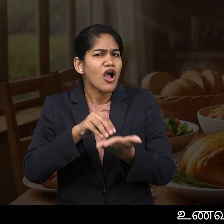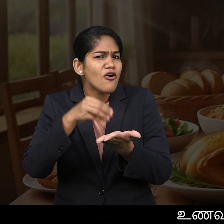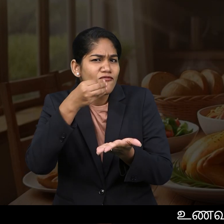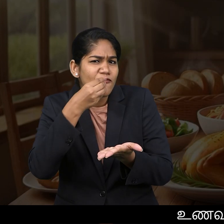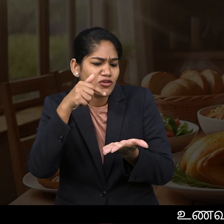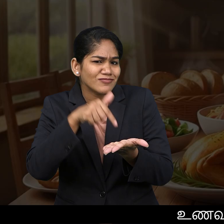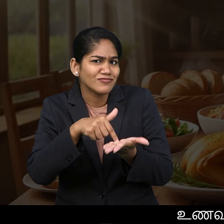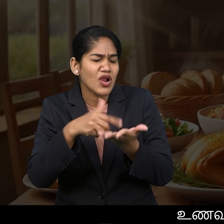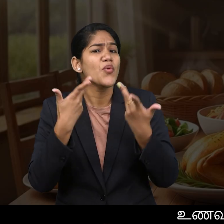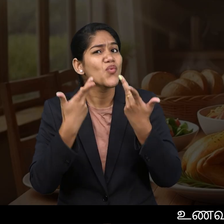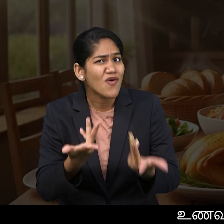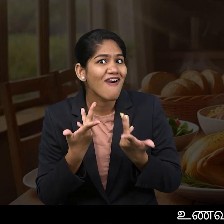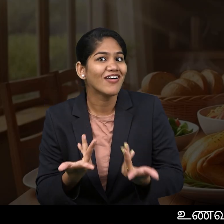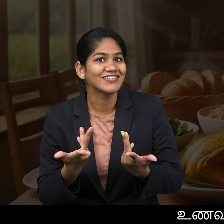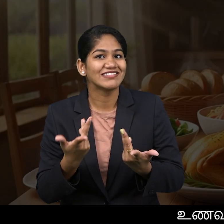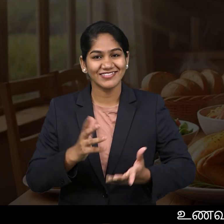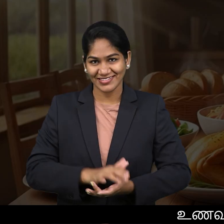உணவு என்றால் என்ன?